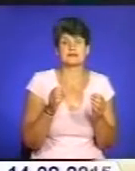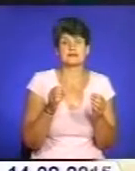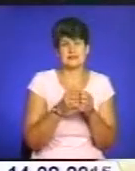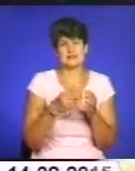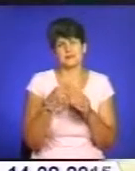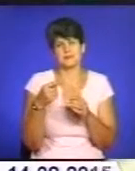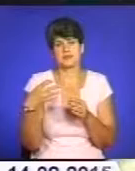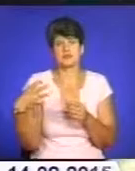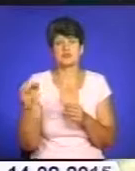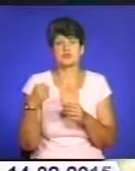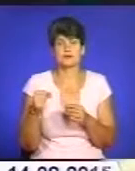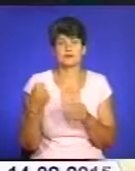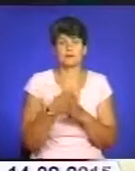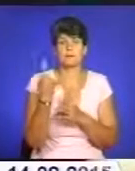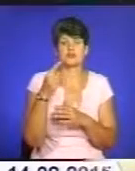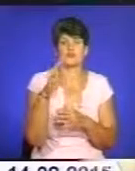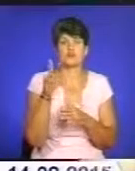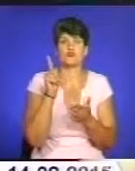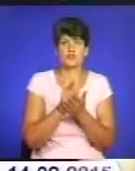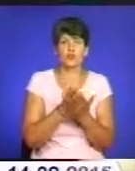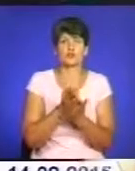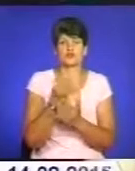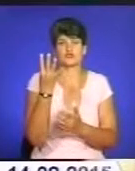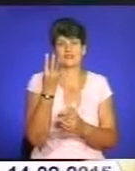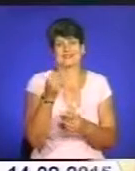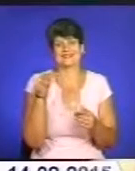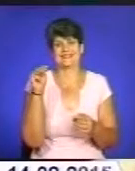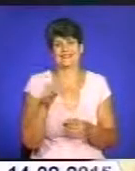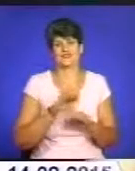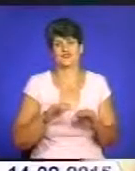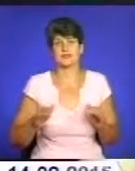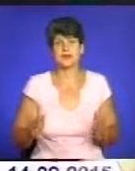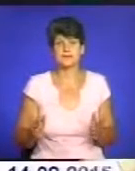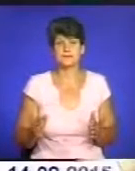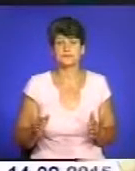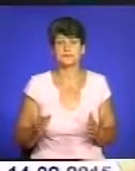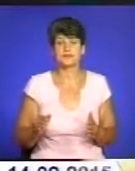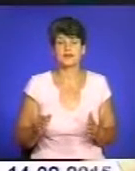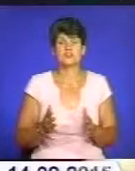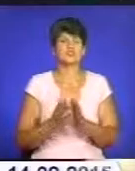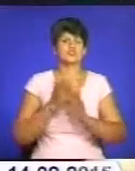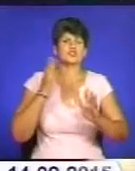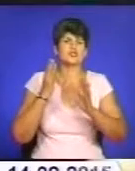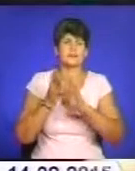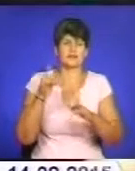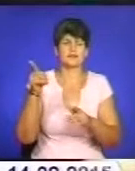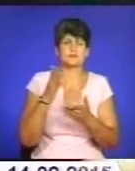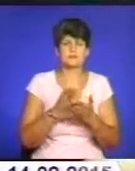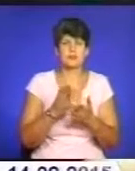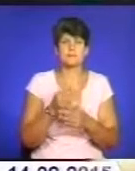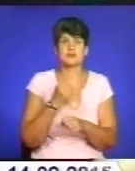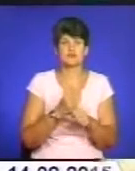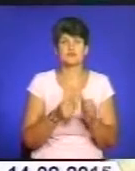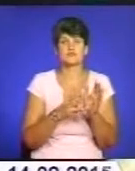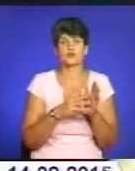10-15 серпня по 1 вересня ми приблизно повинні обслужити біля 4 тисяч дітей. Значить, черги там є, працюємо ми з